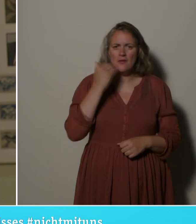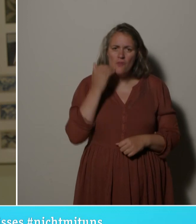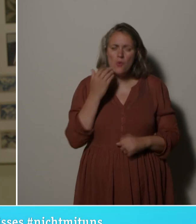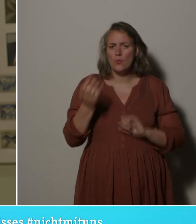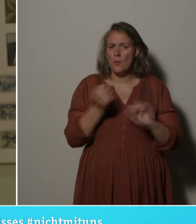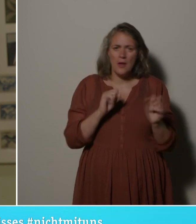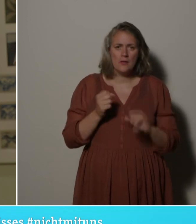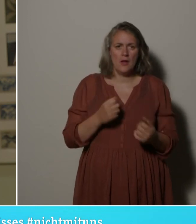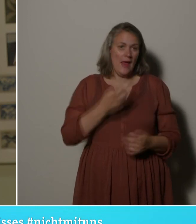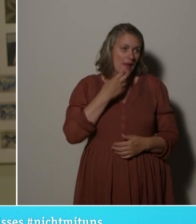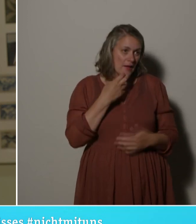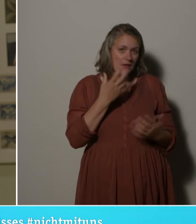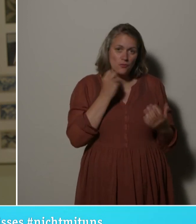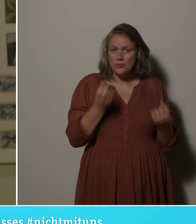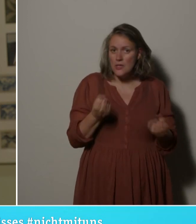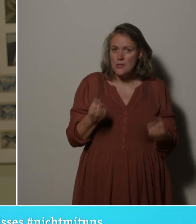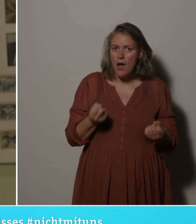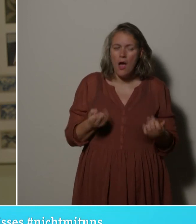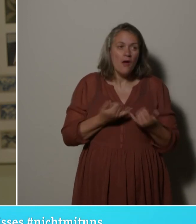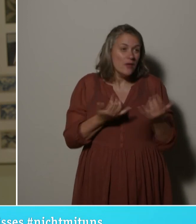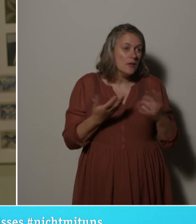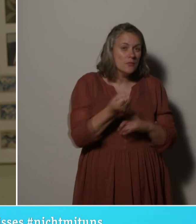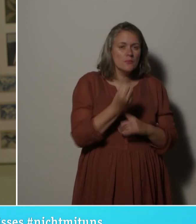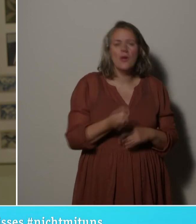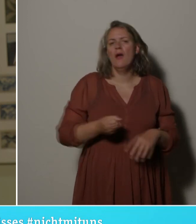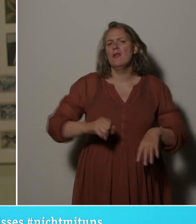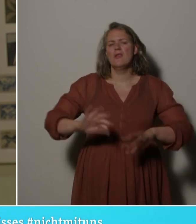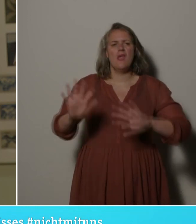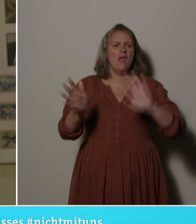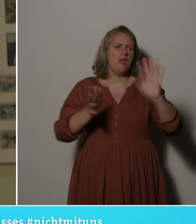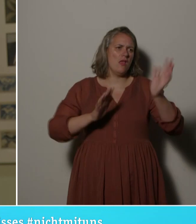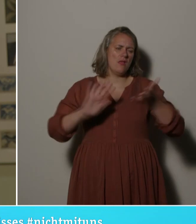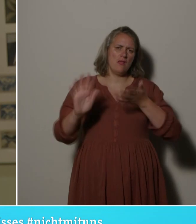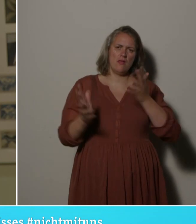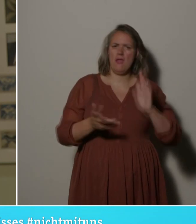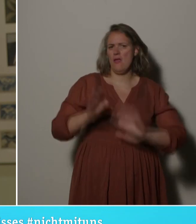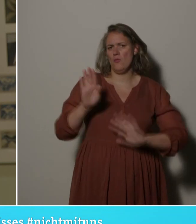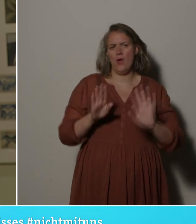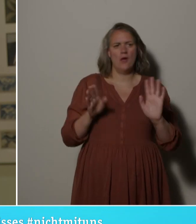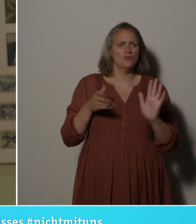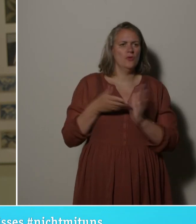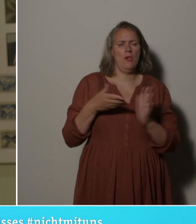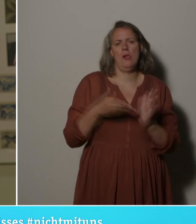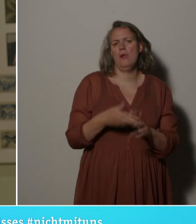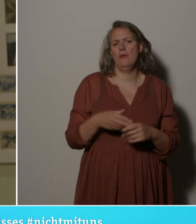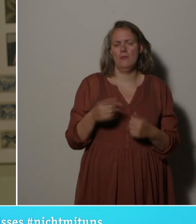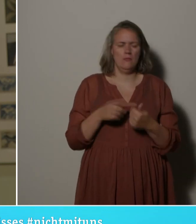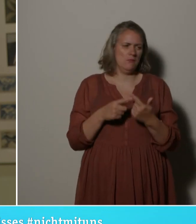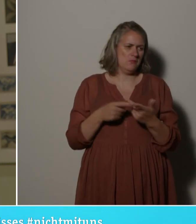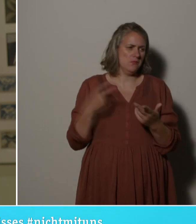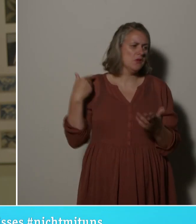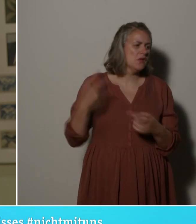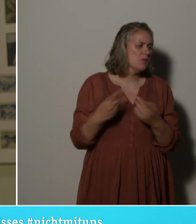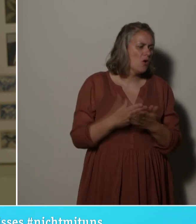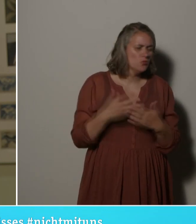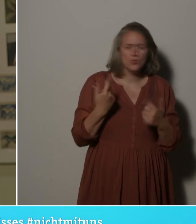das? Stattdessen standen bürokratische Hindernisse im Mittelpunkt und das haben wir immer so gemacht und es ist ja eigentlich alles schon ganz